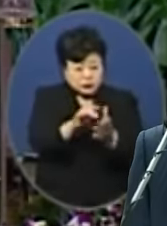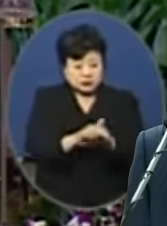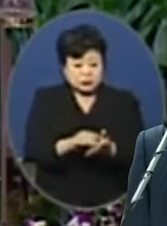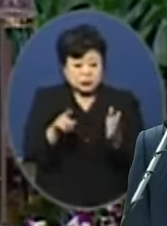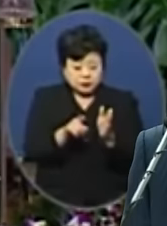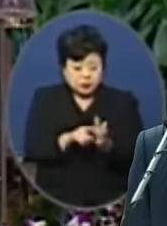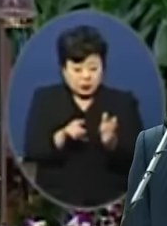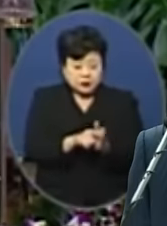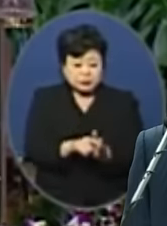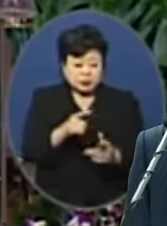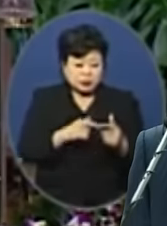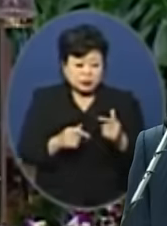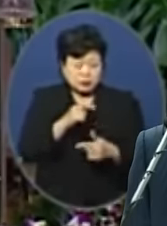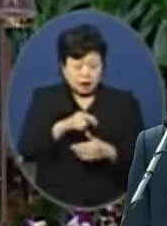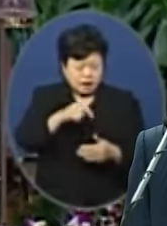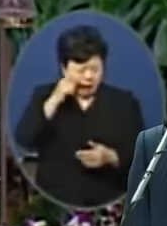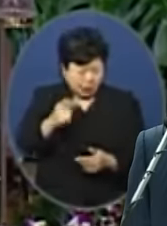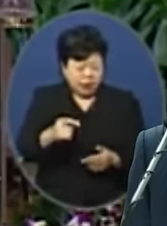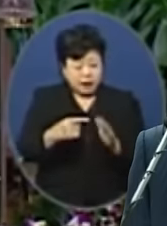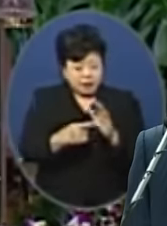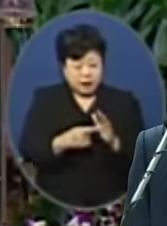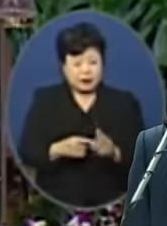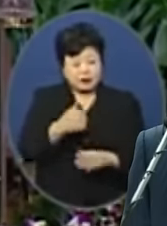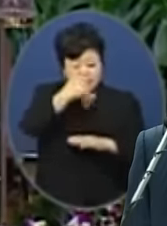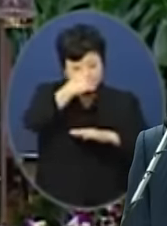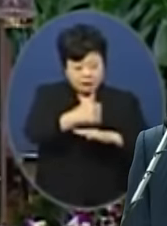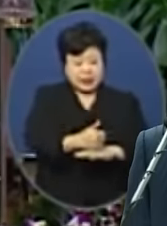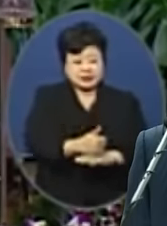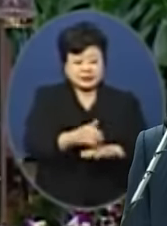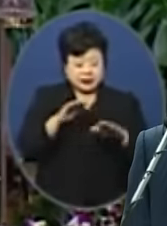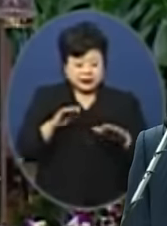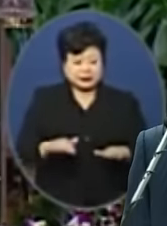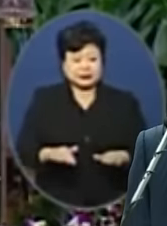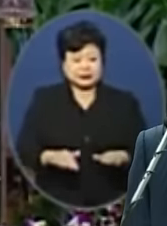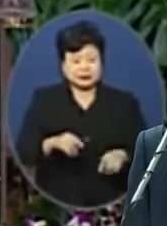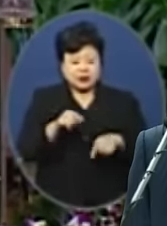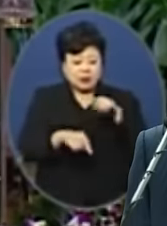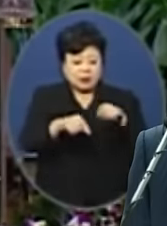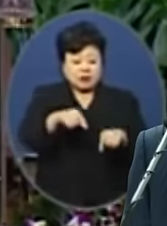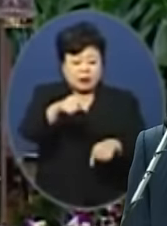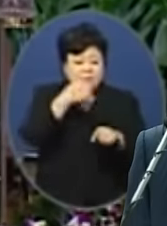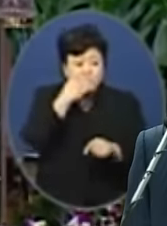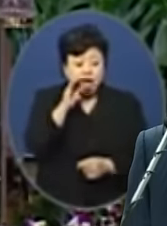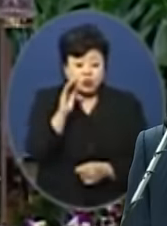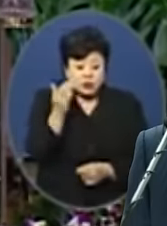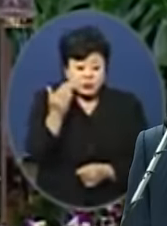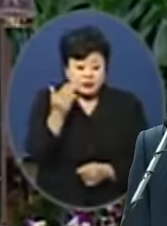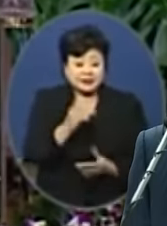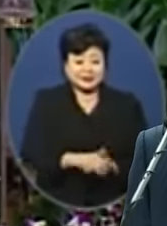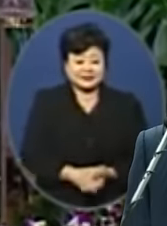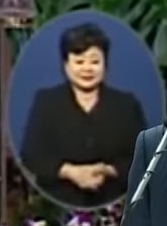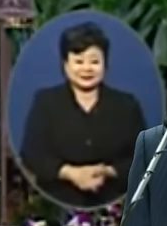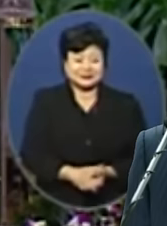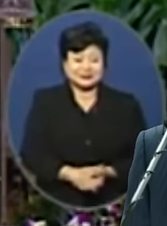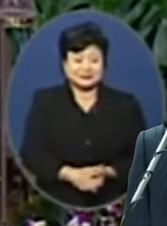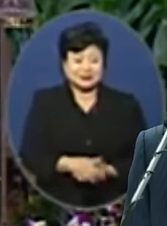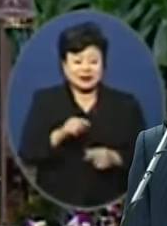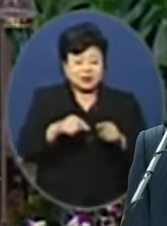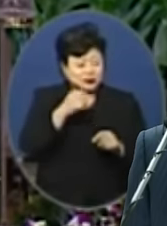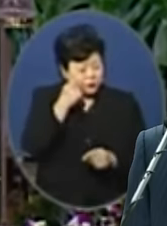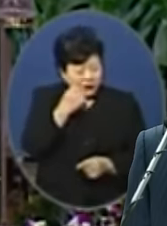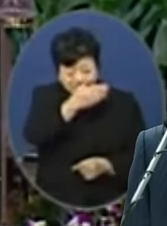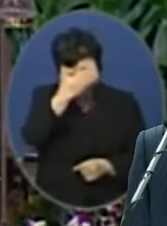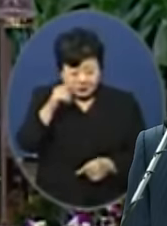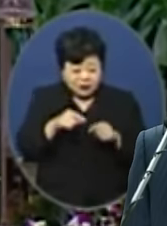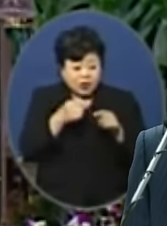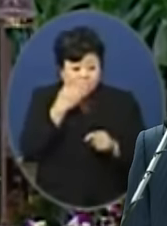그 믿음이 점점 마음이 강해졌습니다. 그러다 마침내 현실화되어 두 발로 걸을 수가 있게 되었는 것입니다. 걷지 못하던